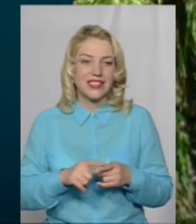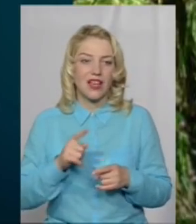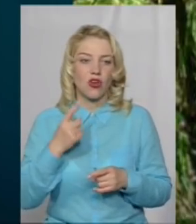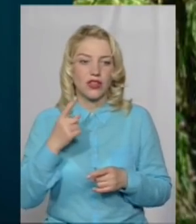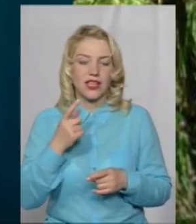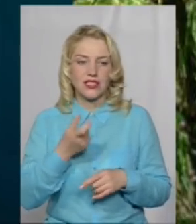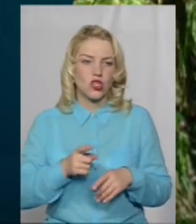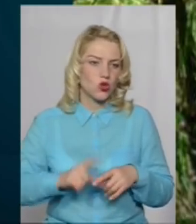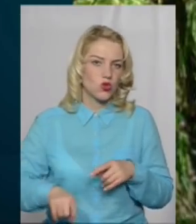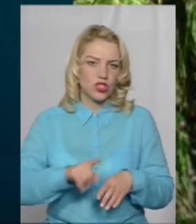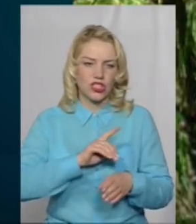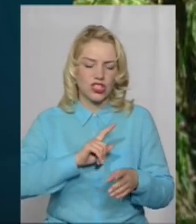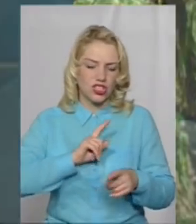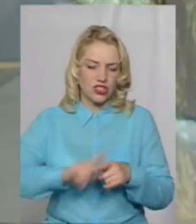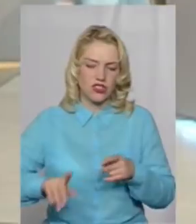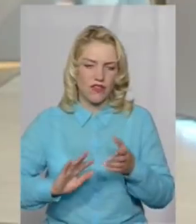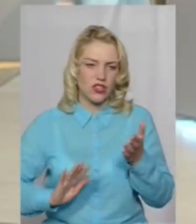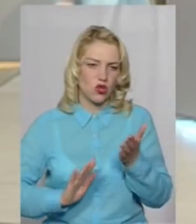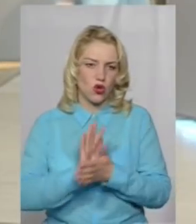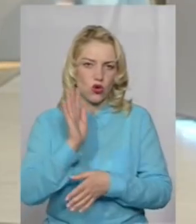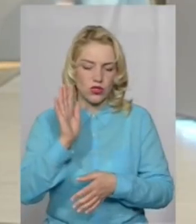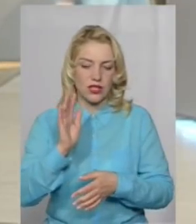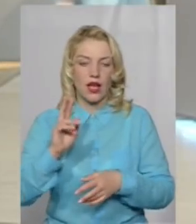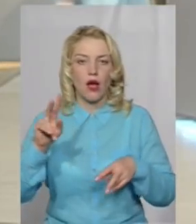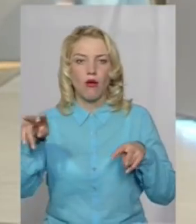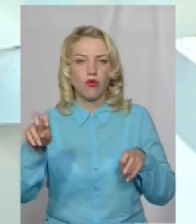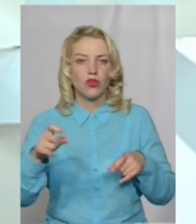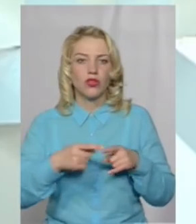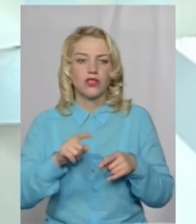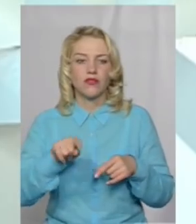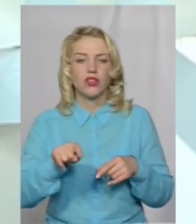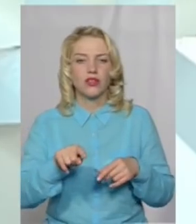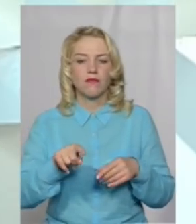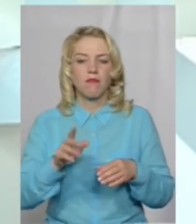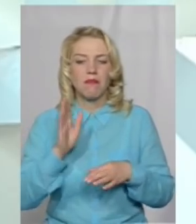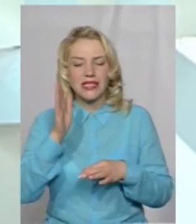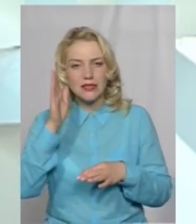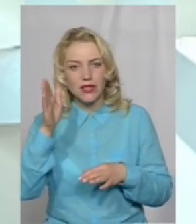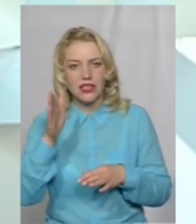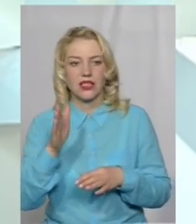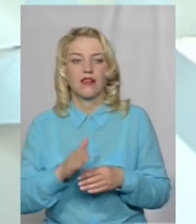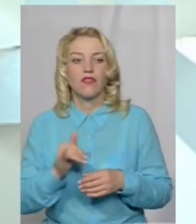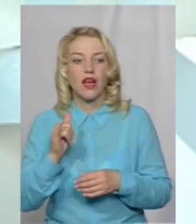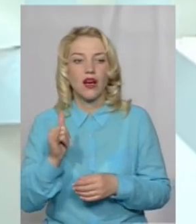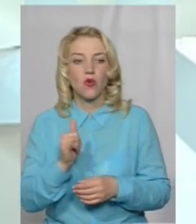із таких дуже швидкорослих порід, так, дуже перспективна саме у